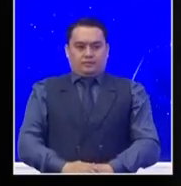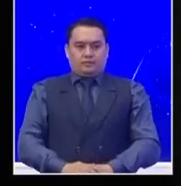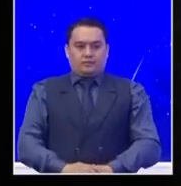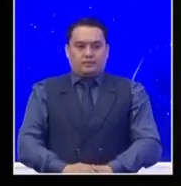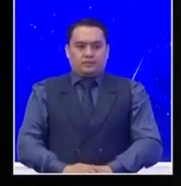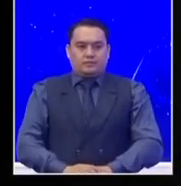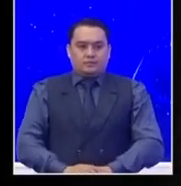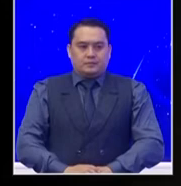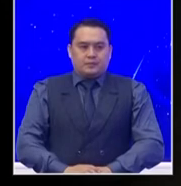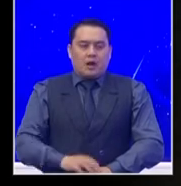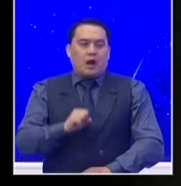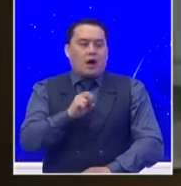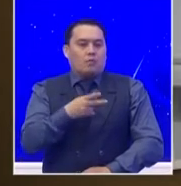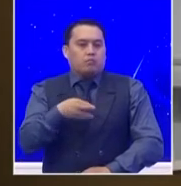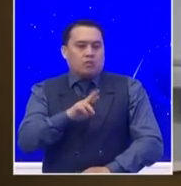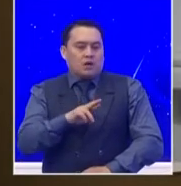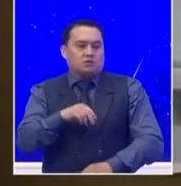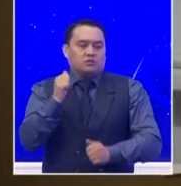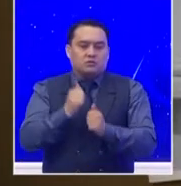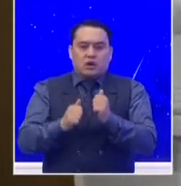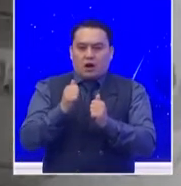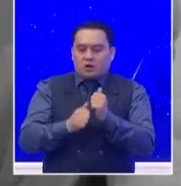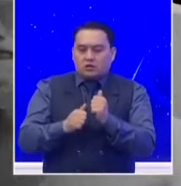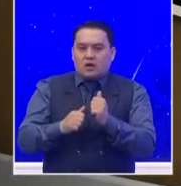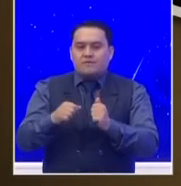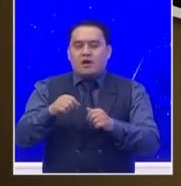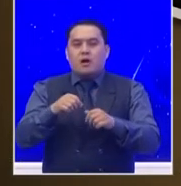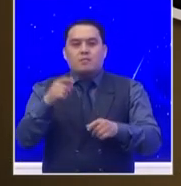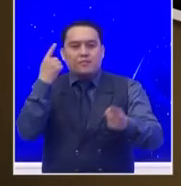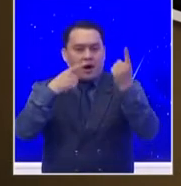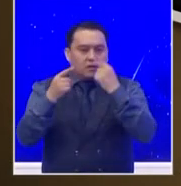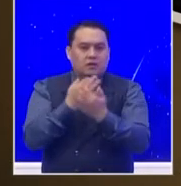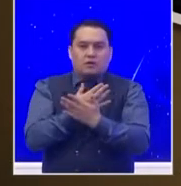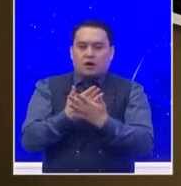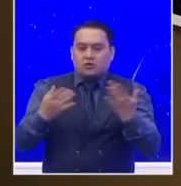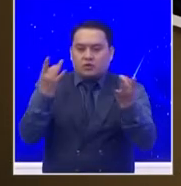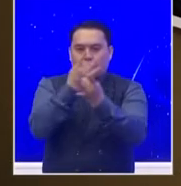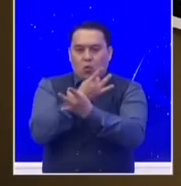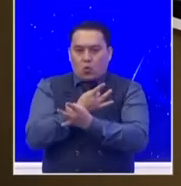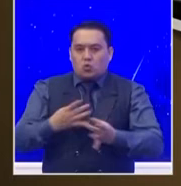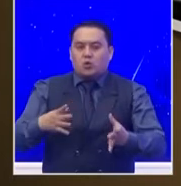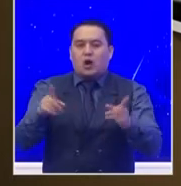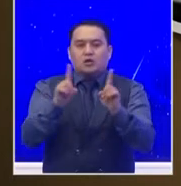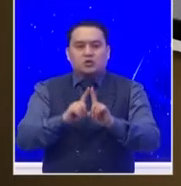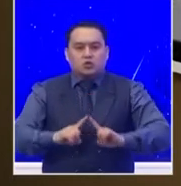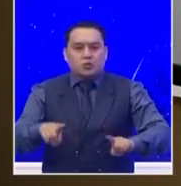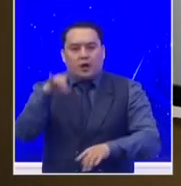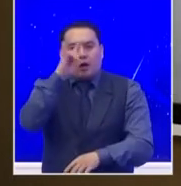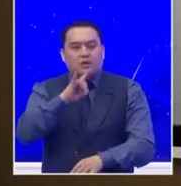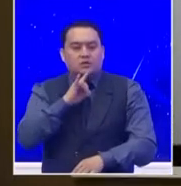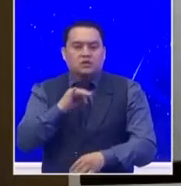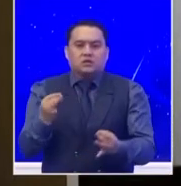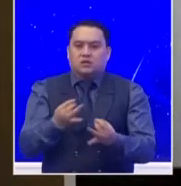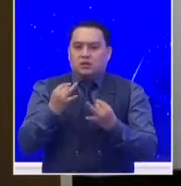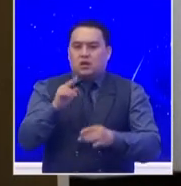Стремясь к совершенству, Абай Кунанбаев часто прибегал к заимствованию стилей поэтов разных народов и культур. Особенно сына казахской степи